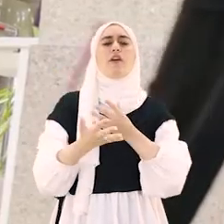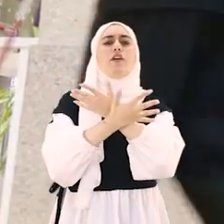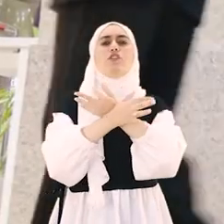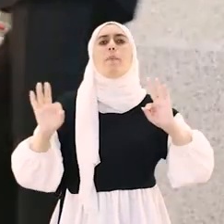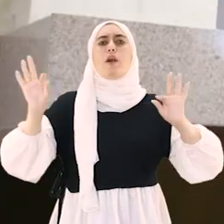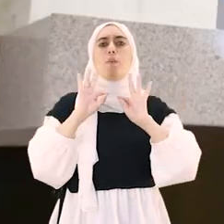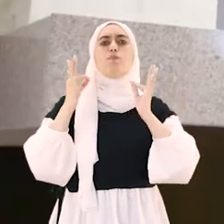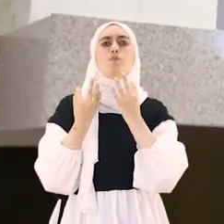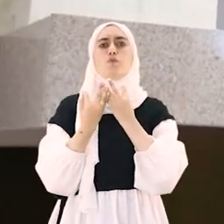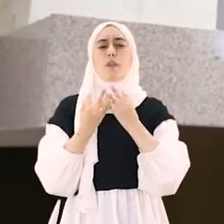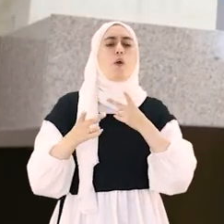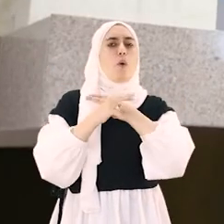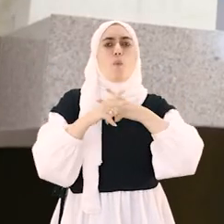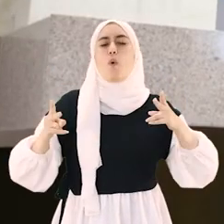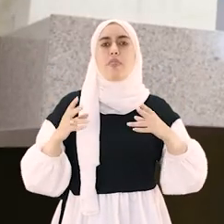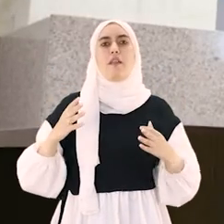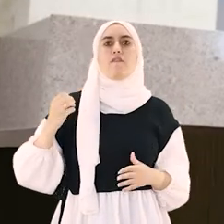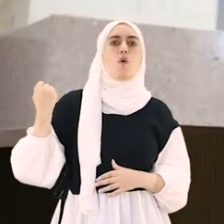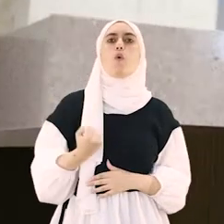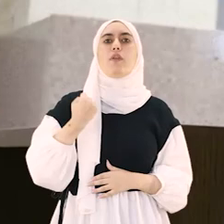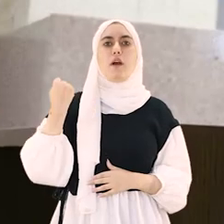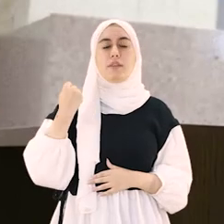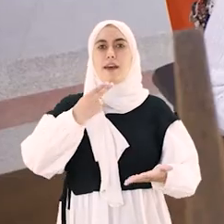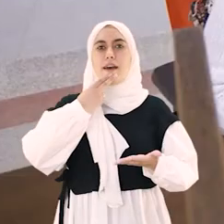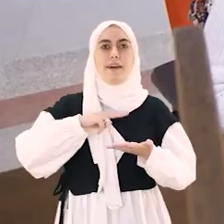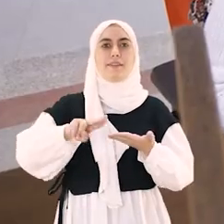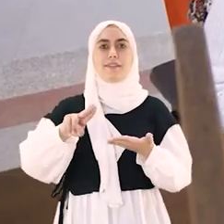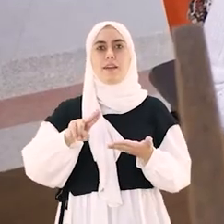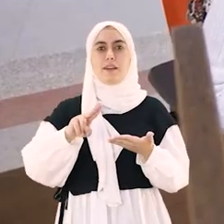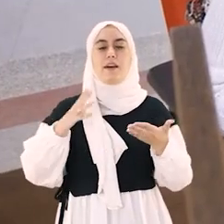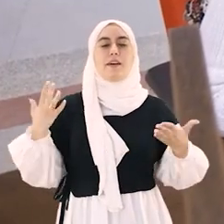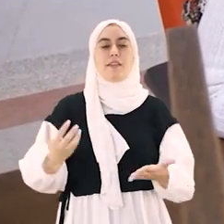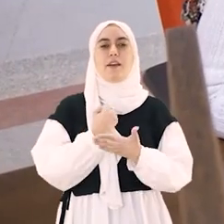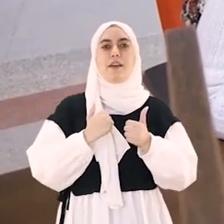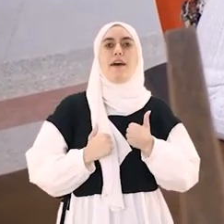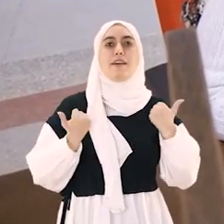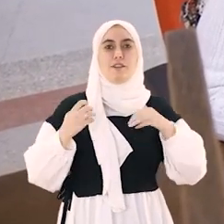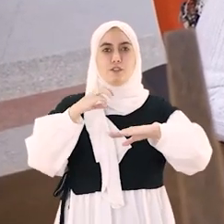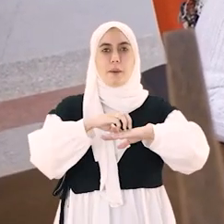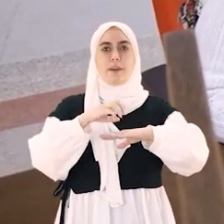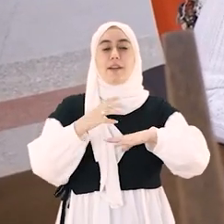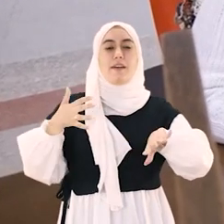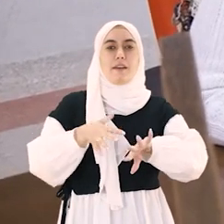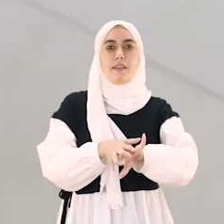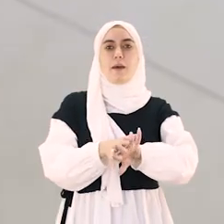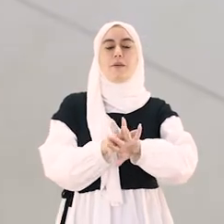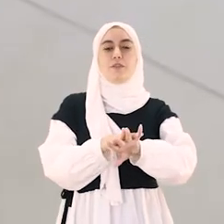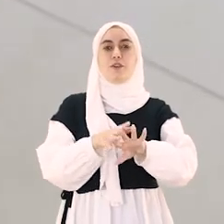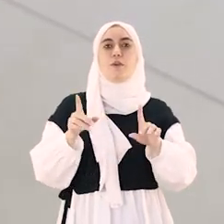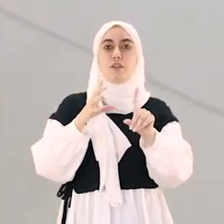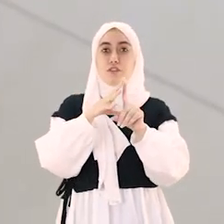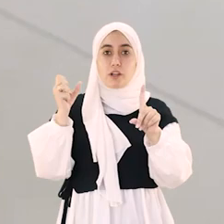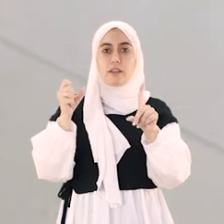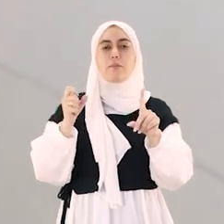لجميع افراد المجتمع على اختلاف قدراتهم الرساله تحقيق حياه جامعيه دامجه